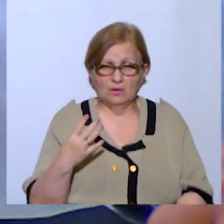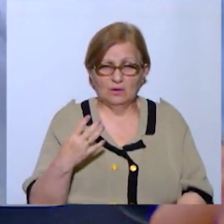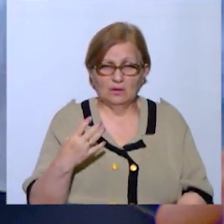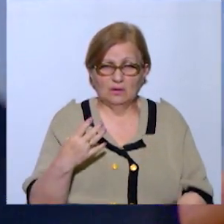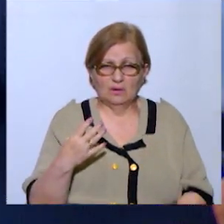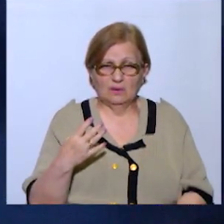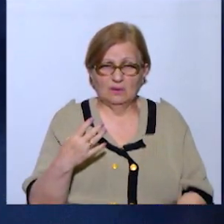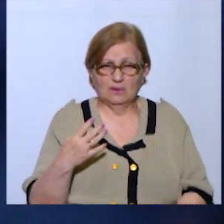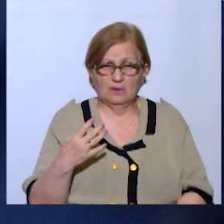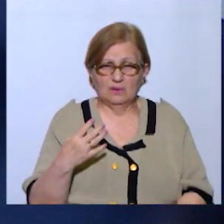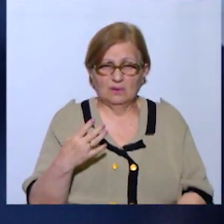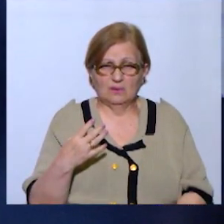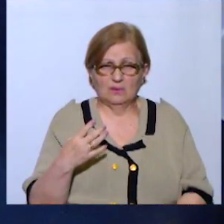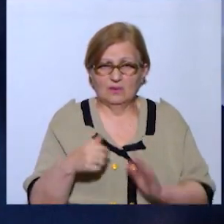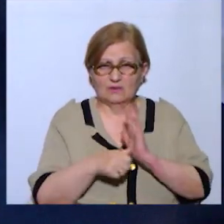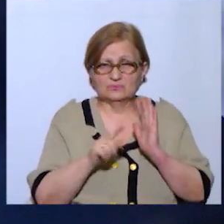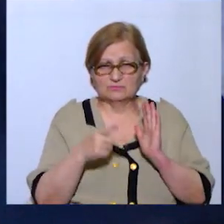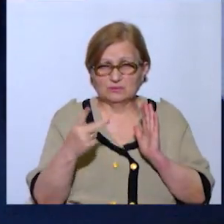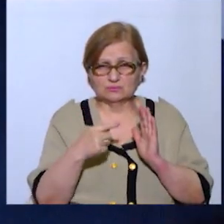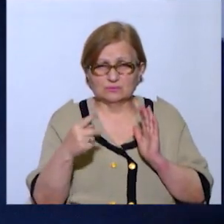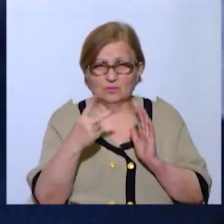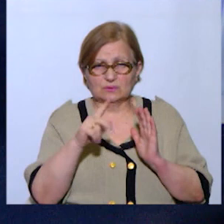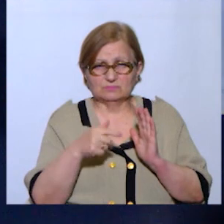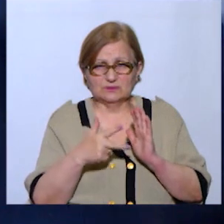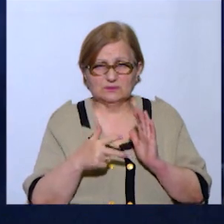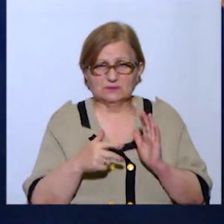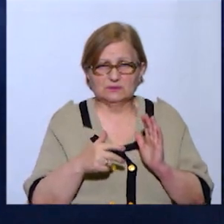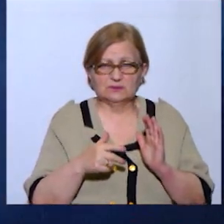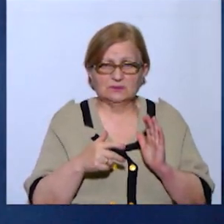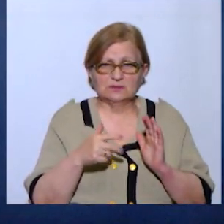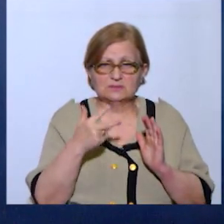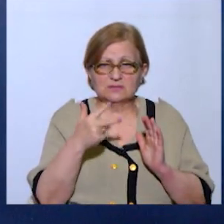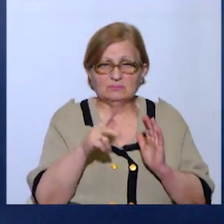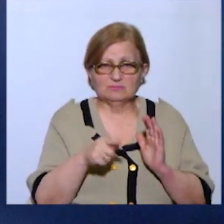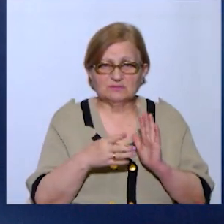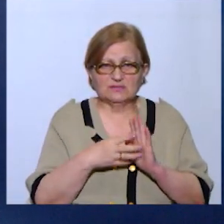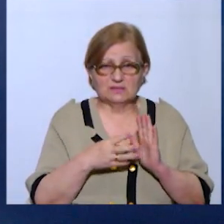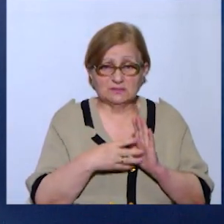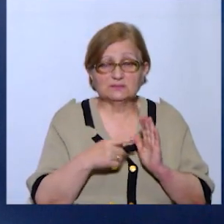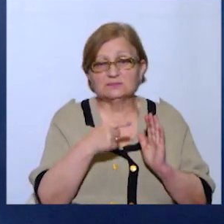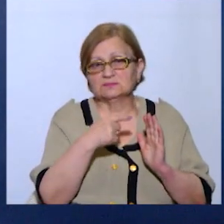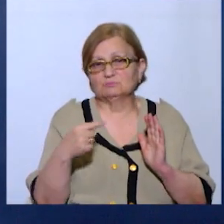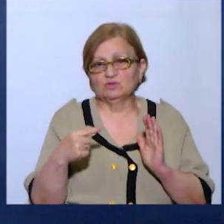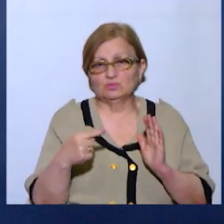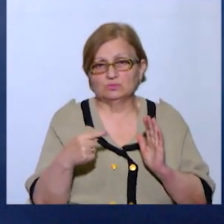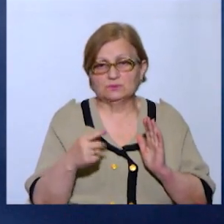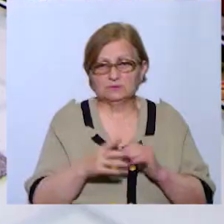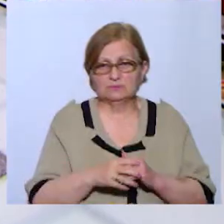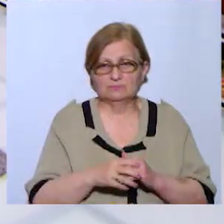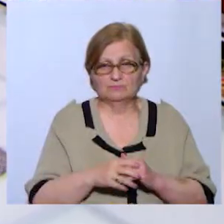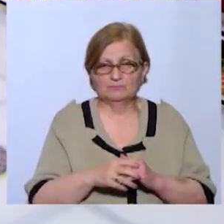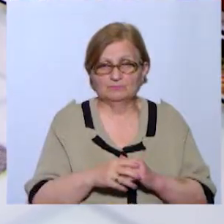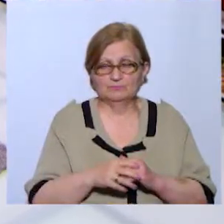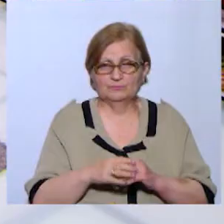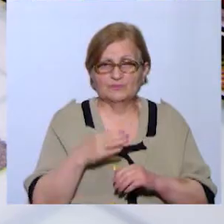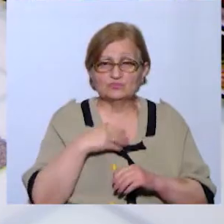ანუ 6.2-ს რომ 2.3 დავაკლოთ 3.9, ოღონდ მინუსით. დიახ. ესე